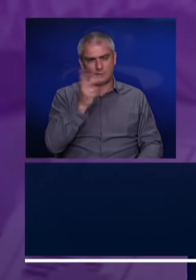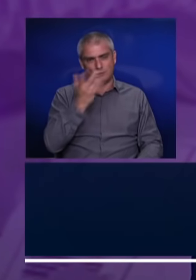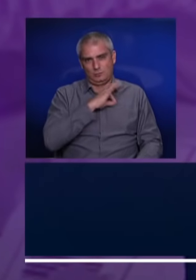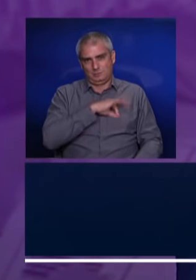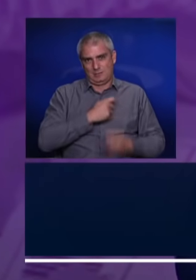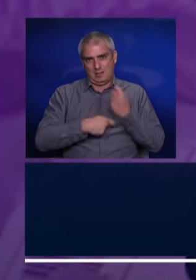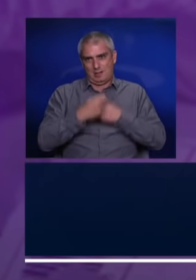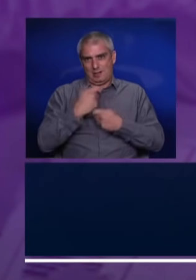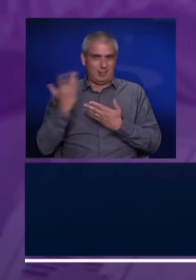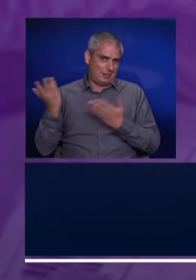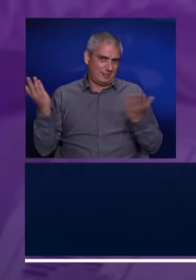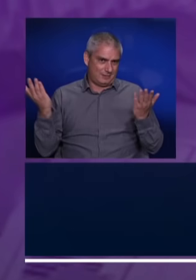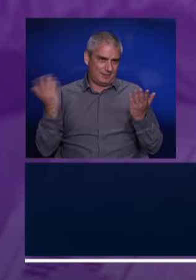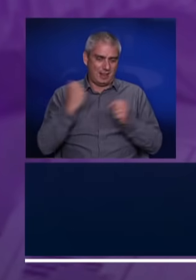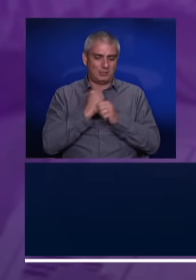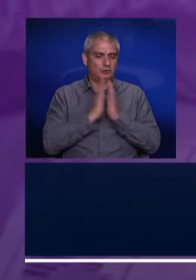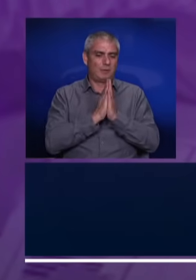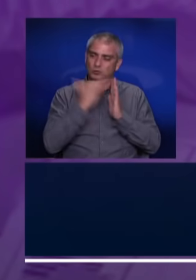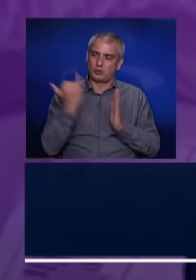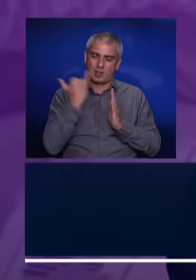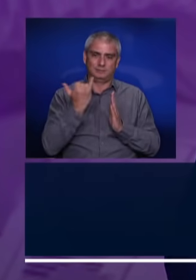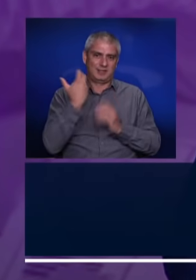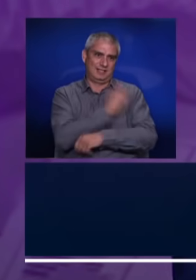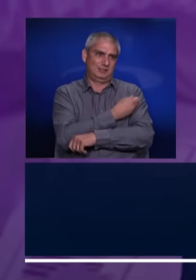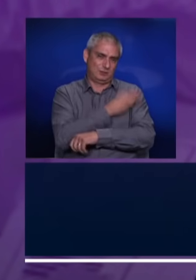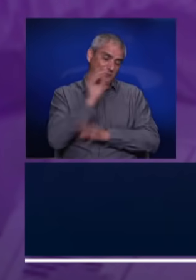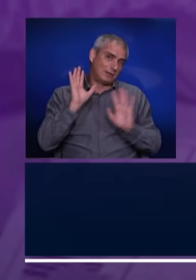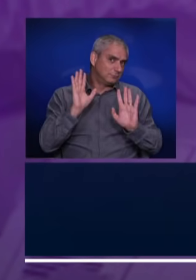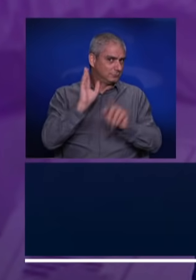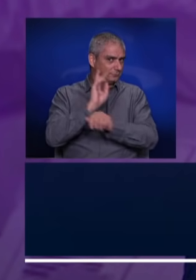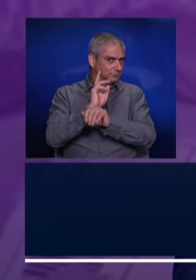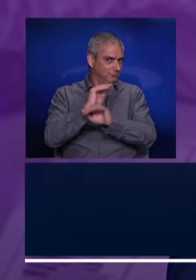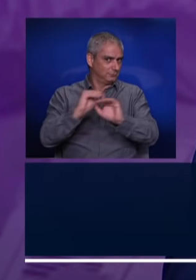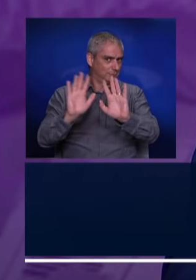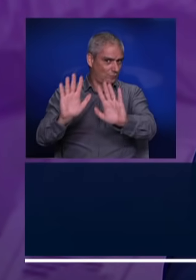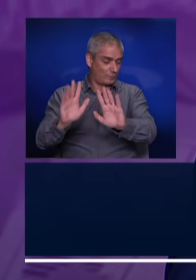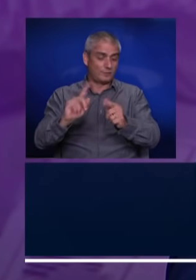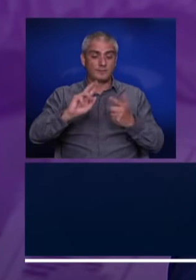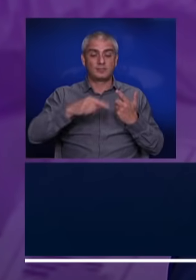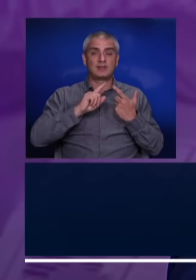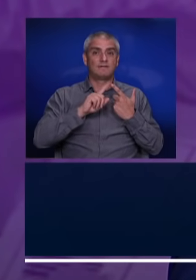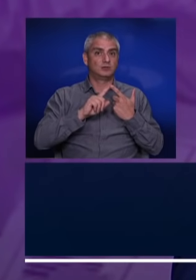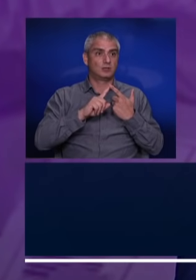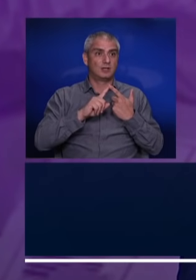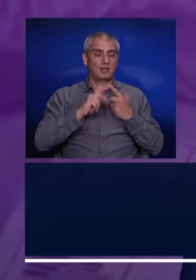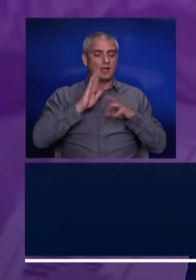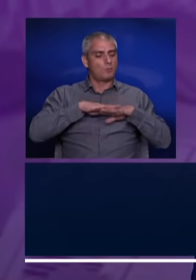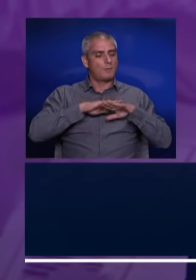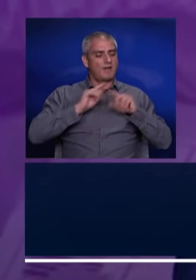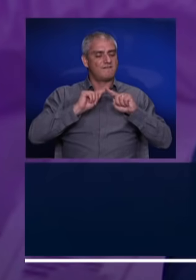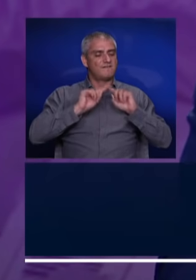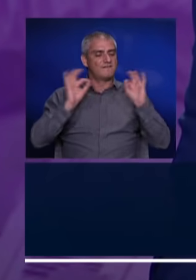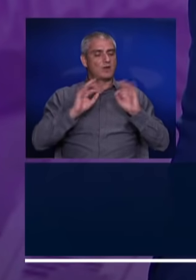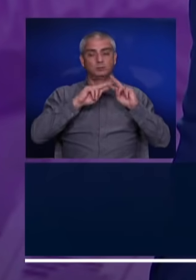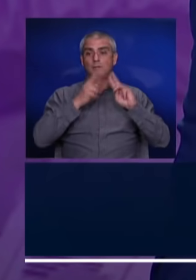מסחרי, כלכלי, לייצר ביקוש כל הזמן לחיסונים, וצריך לקחת את הדברים האלה בערבון מוגבל. דבר שני, הווירולוגים של העולם,